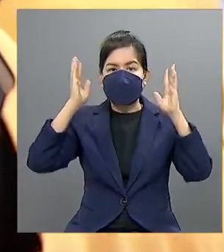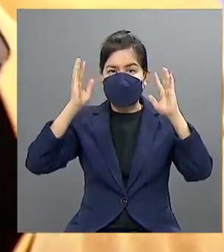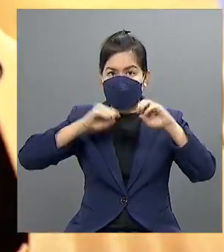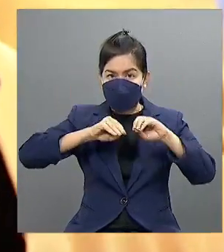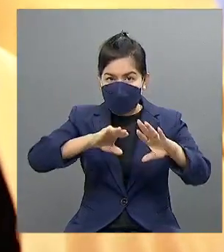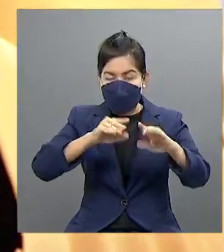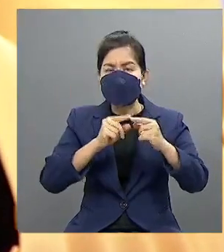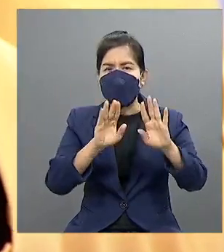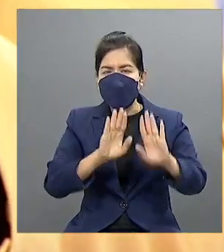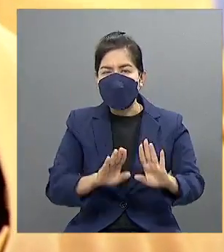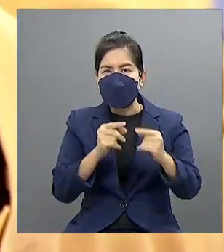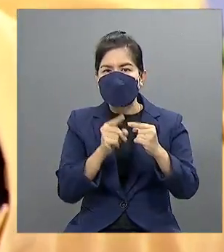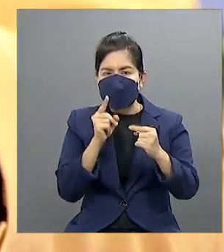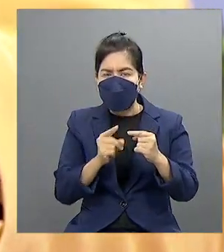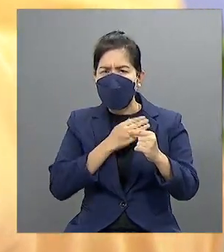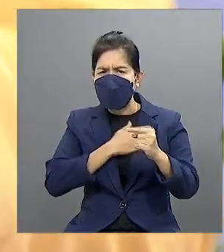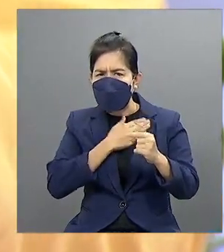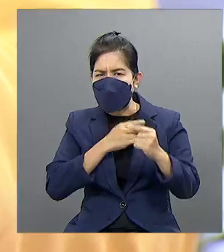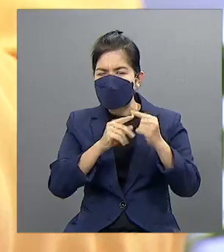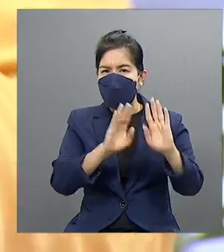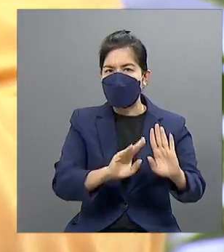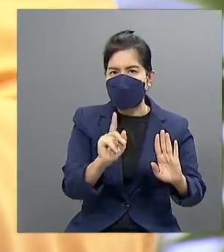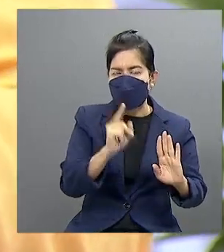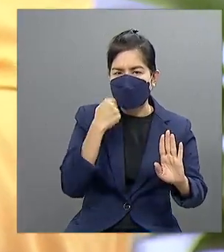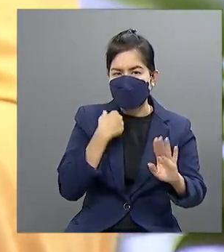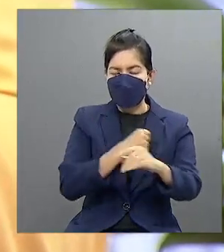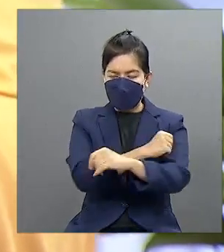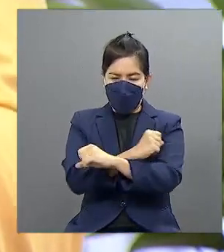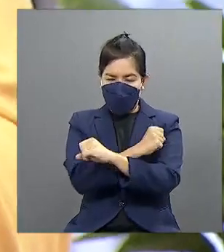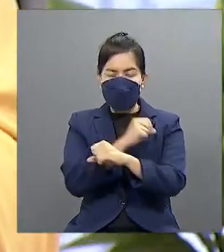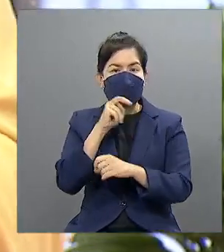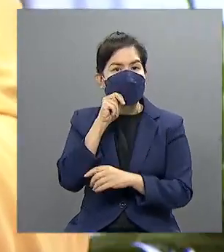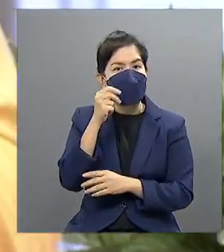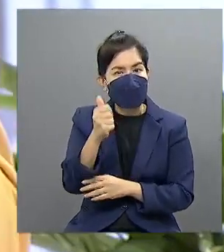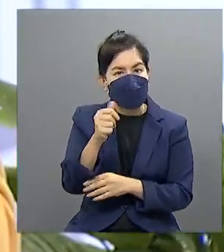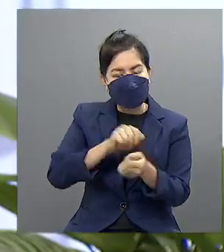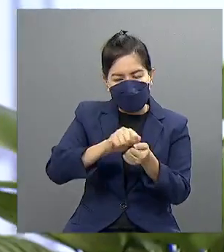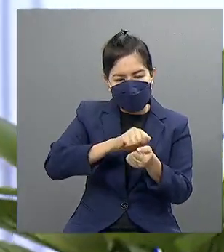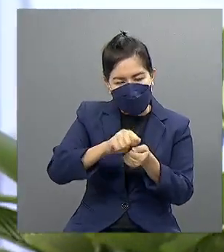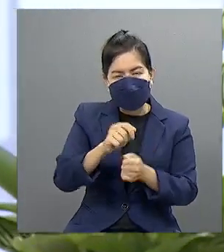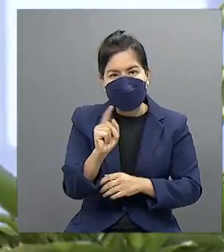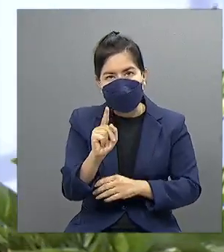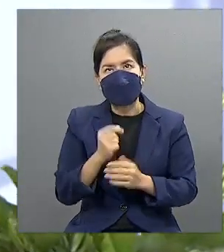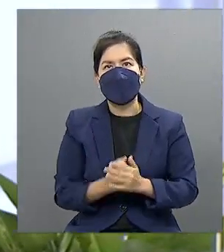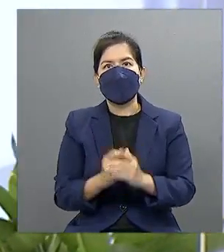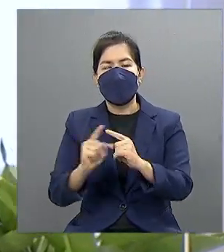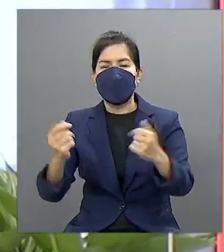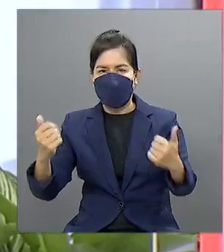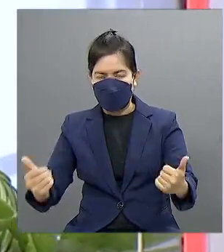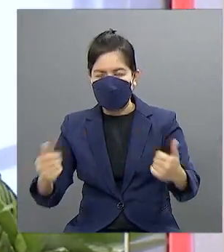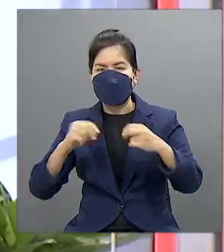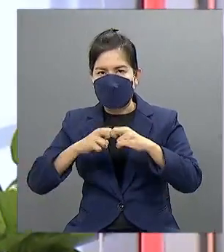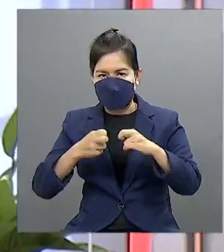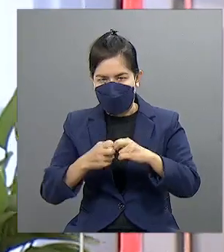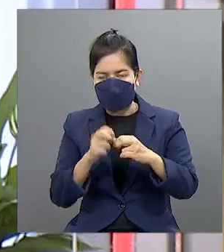ช่ไหมก็ต้องแบบกันน้ำได้นู่นนี่นั่นได้แล้วก็ต้องซักยังไงทีนี้พอมันมีสายพันธุ์อื่นๆมันระบาดเพิ่มเติมอย่างโอมิครอนเนี่ยตอ